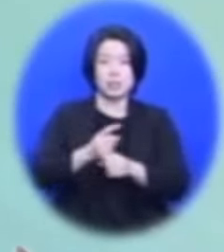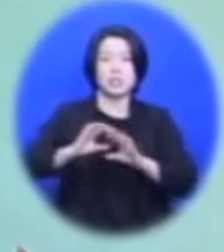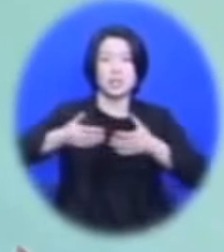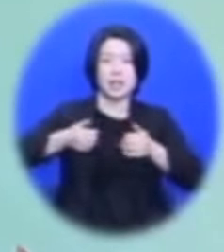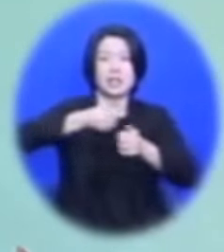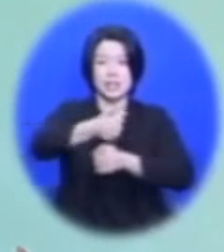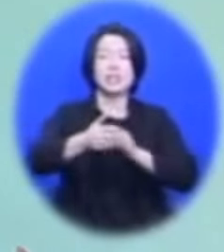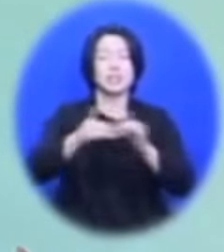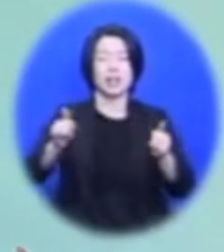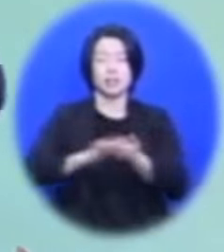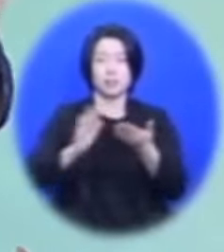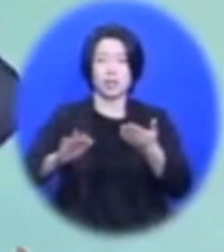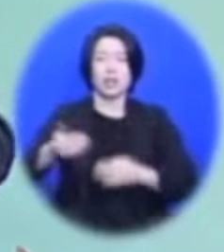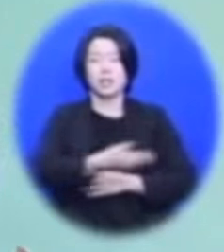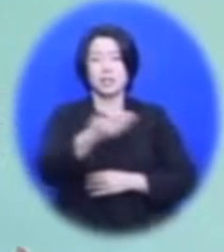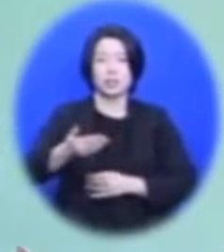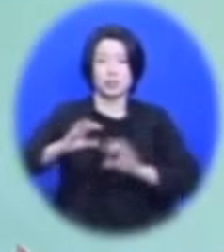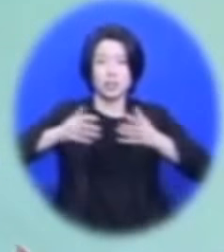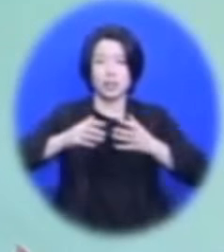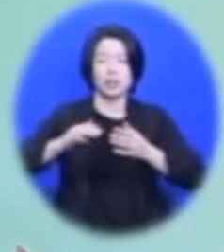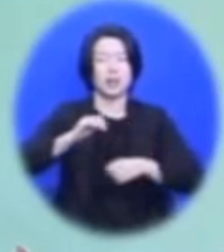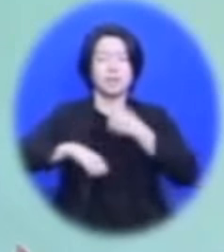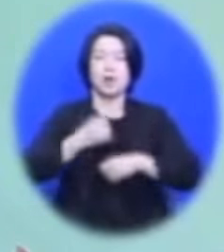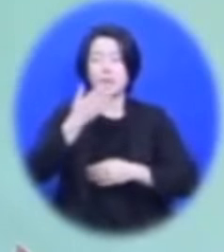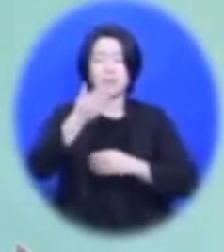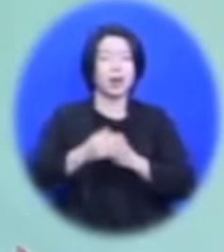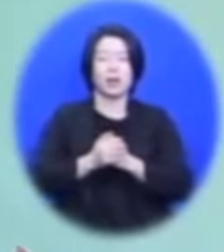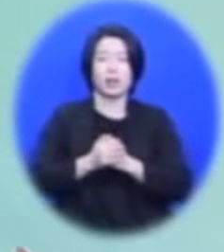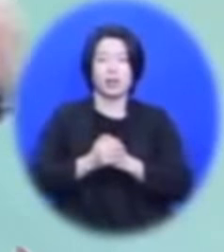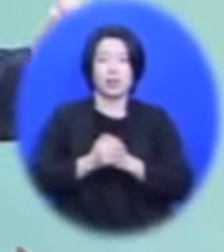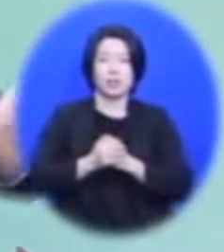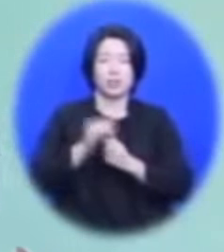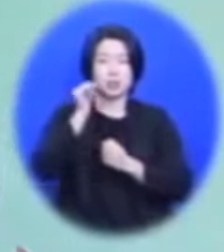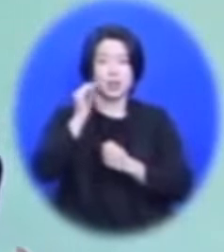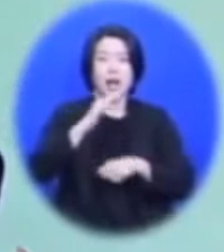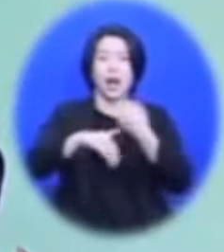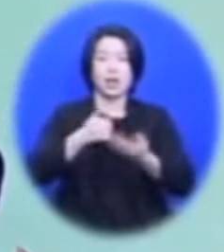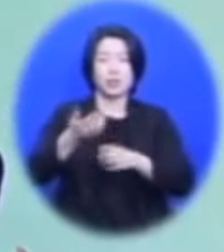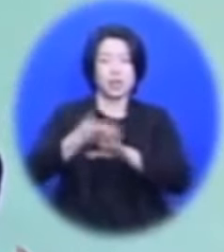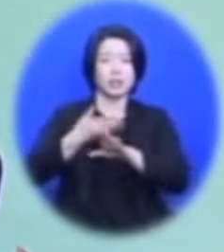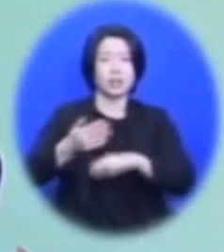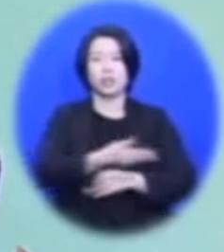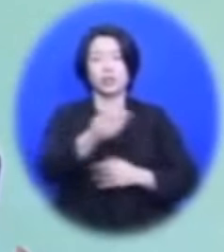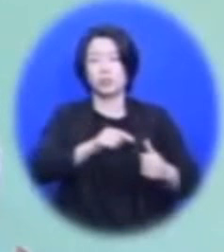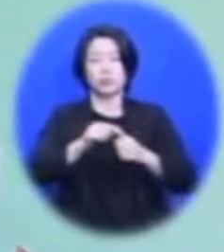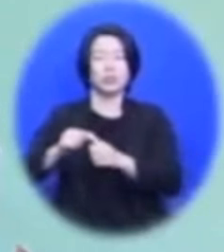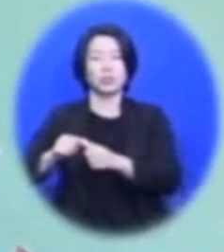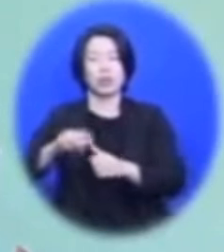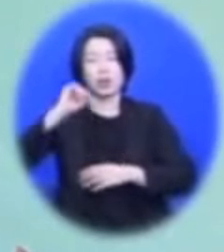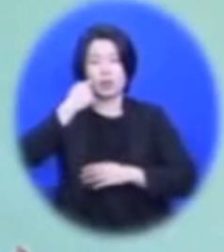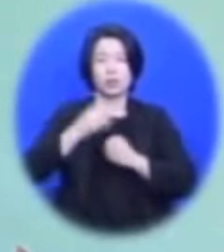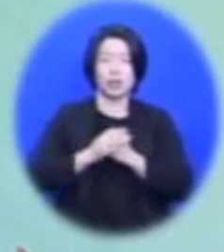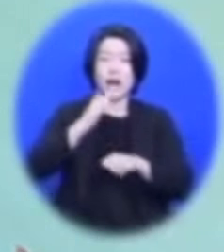사람. 세상이 여러분을 어떻게 마음대로 못합니다. 하나님과 다르게 여러분을 끌고 갈 수가 없어요. 하나님의